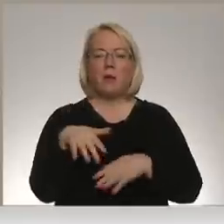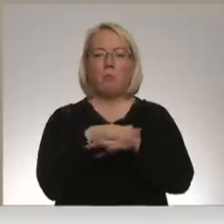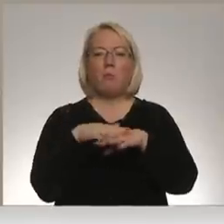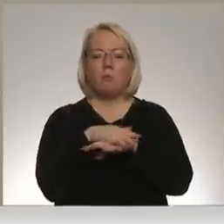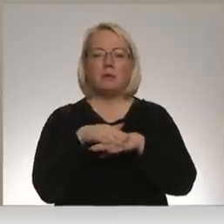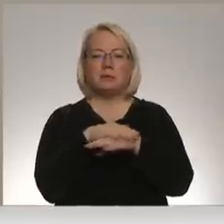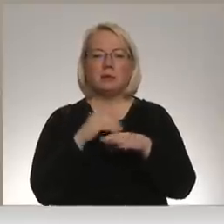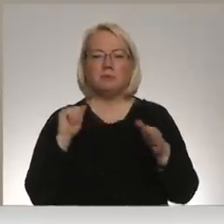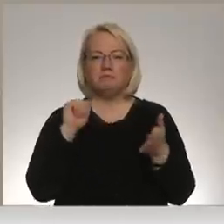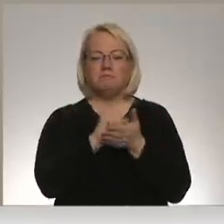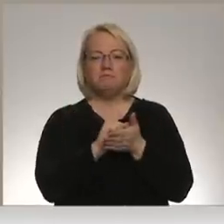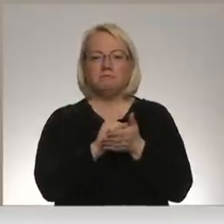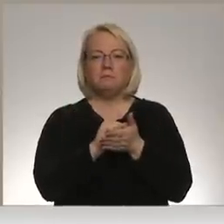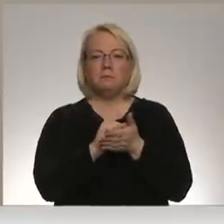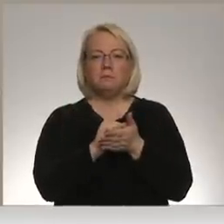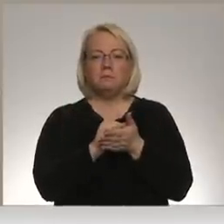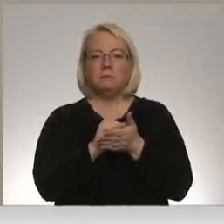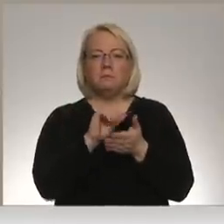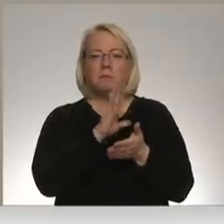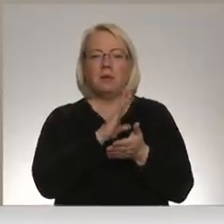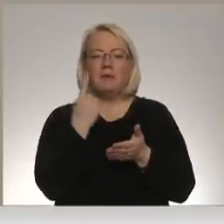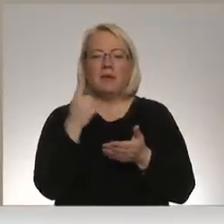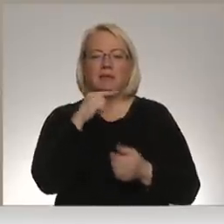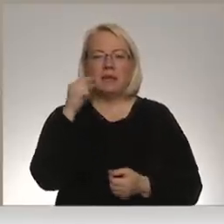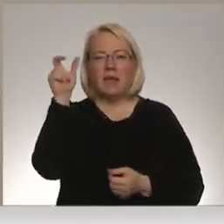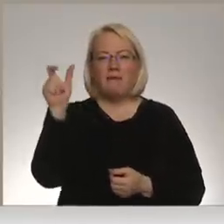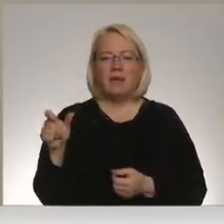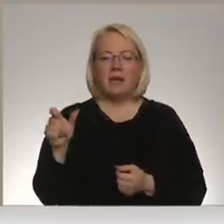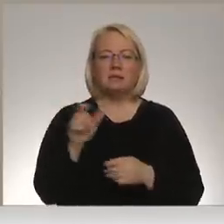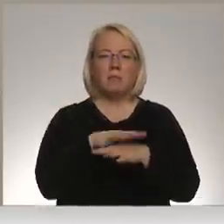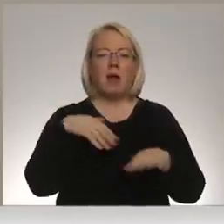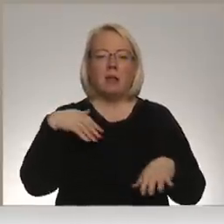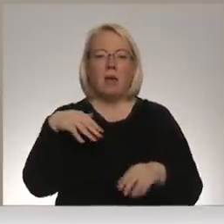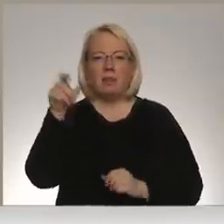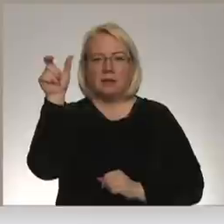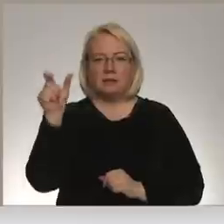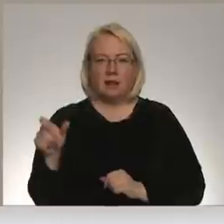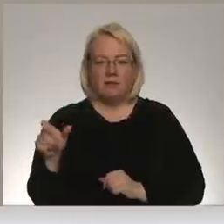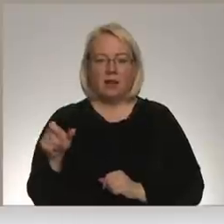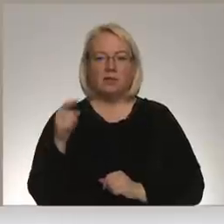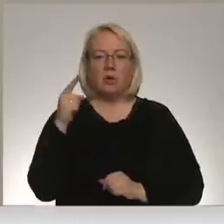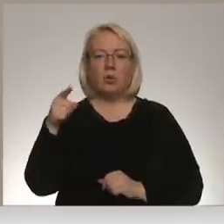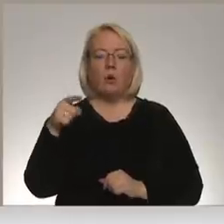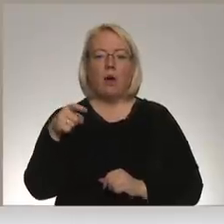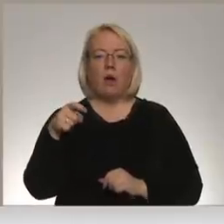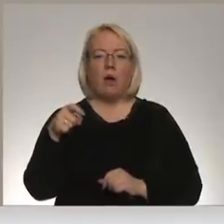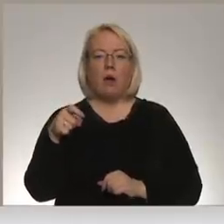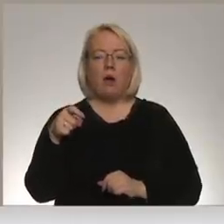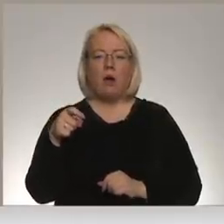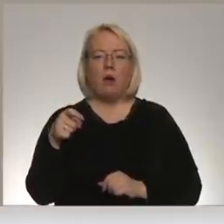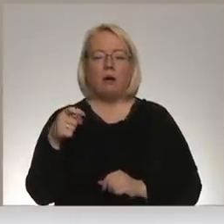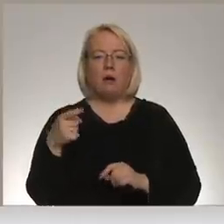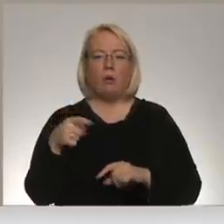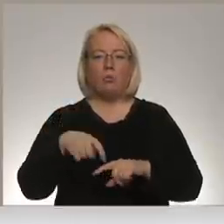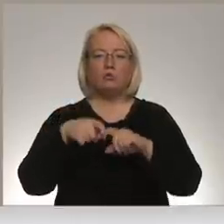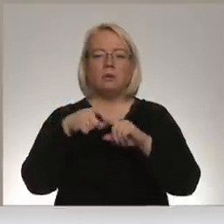telpā, kas saka, sniedz viens no Krievijas parlamenta locekļiem, to uztēr vairāki ne tikai